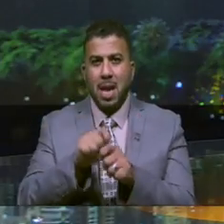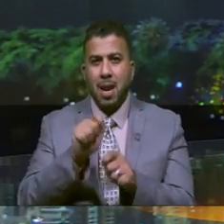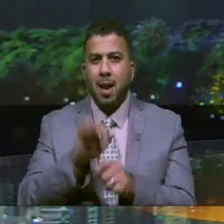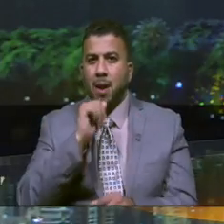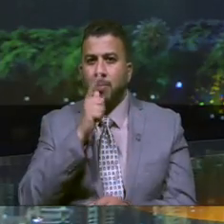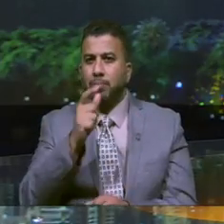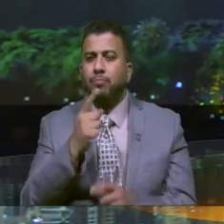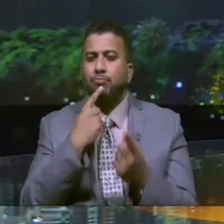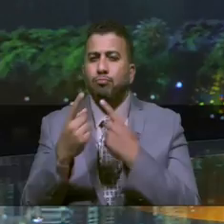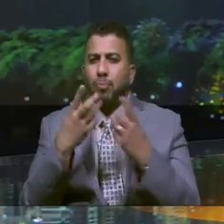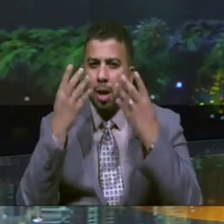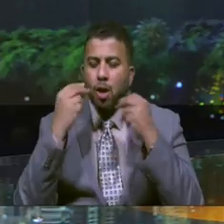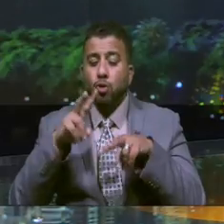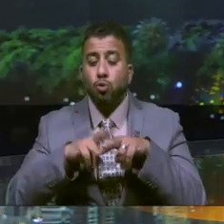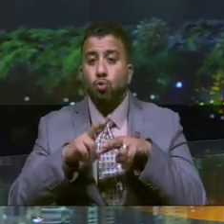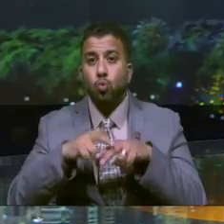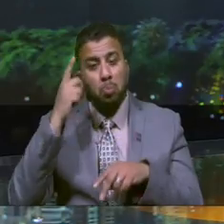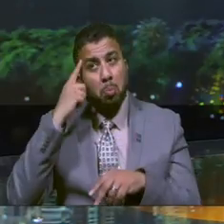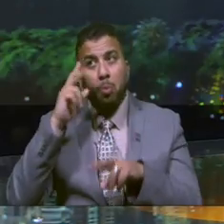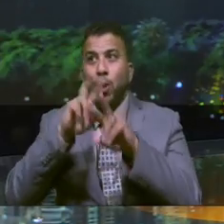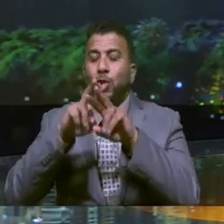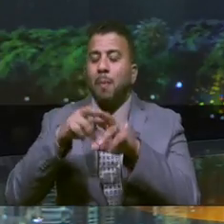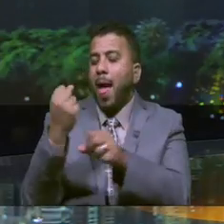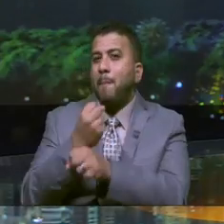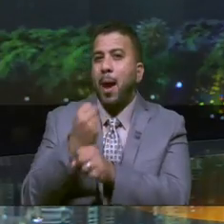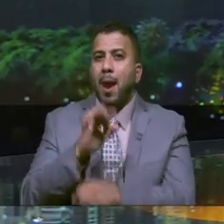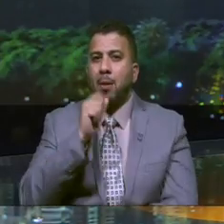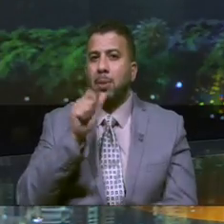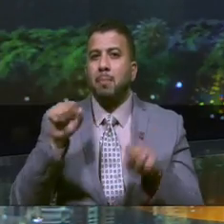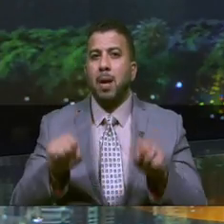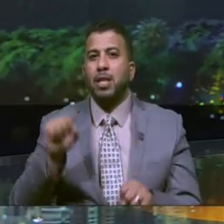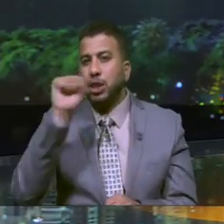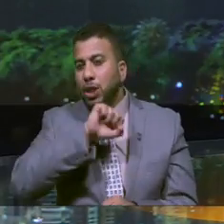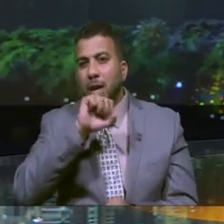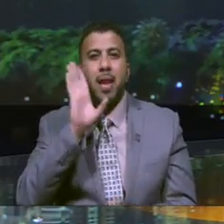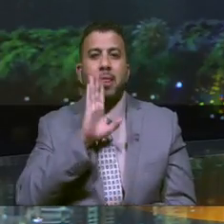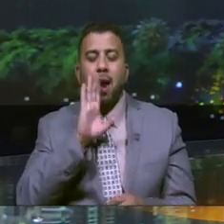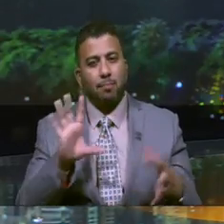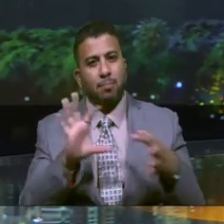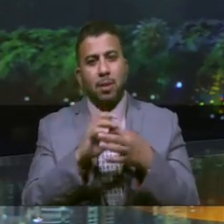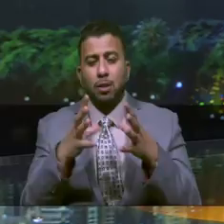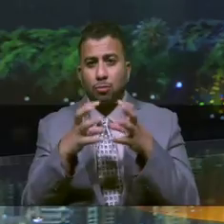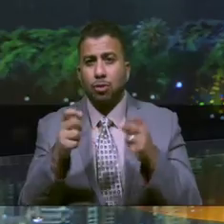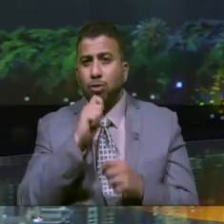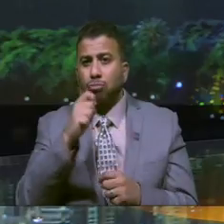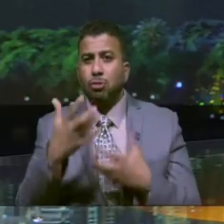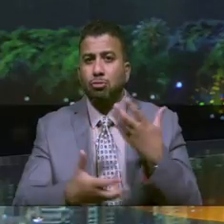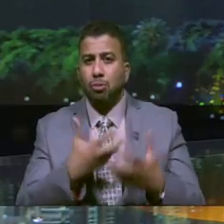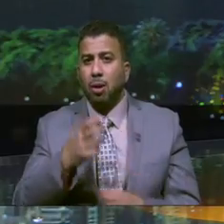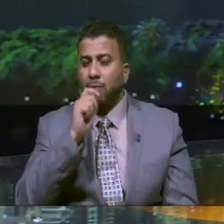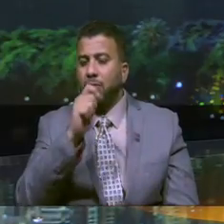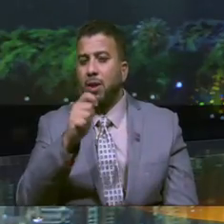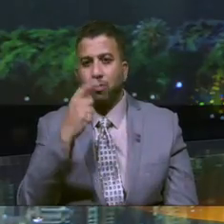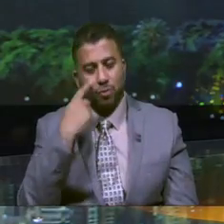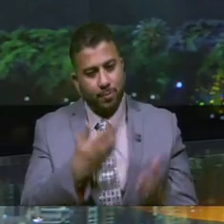لقاء تعريفيا بعنوان نجوم الأعمال بالتعاون مع مجلس الشارقة للتعليم. تفاصيل تلك الأنشطة نستعرضها